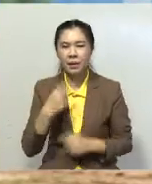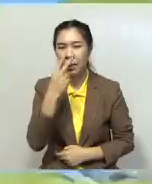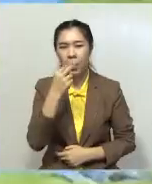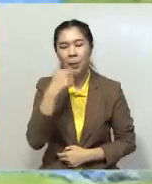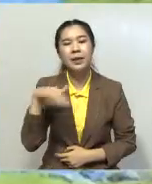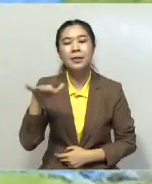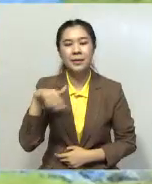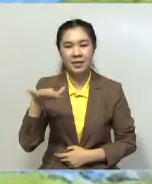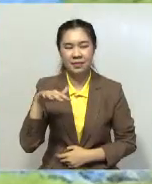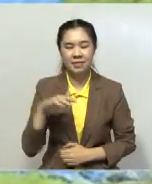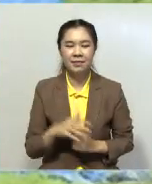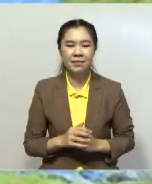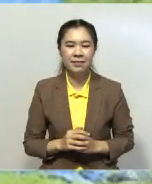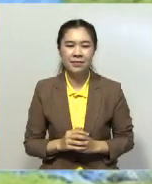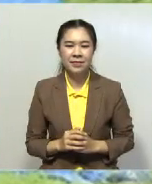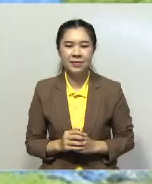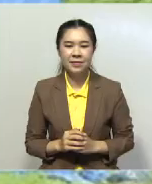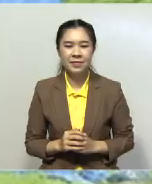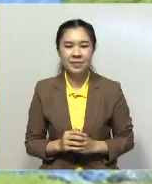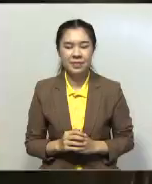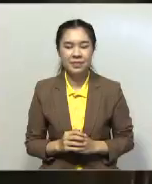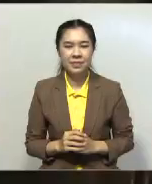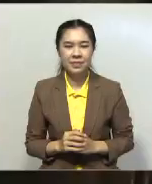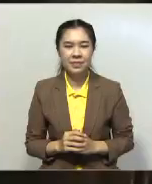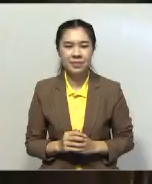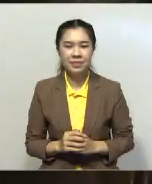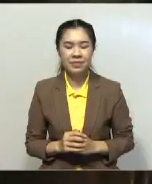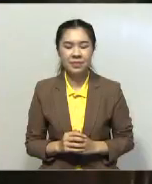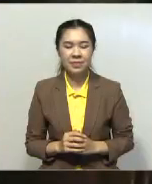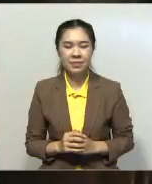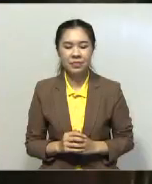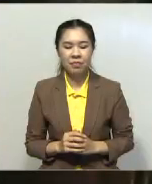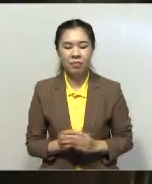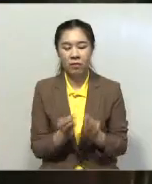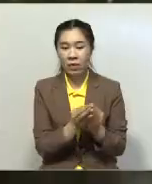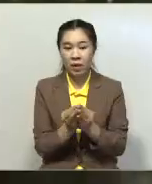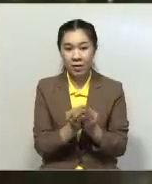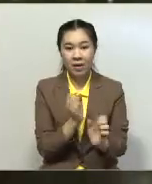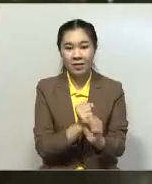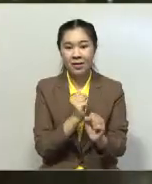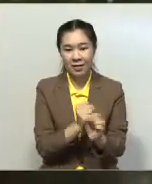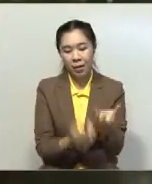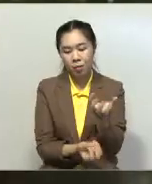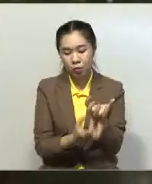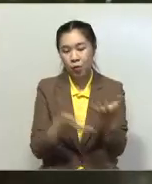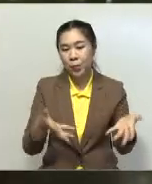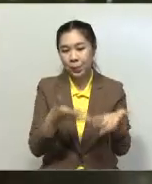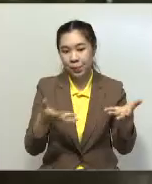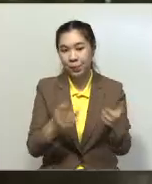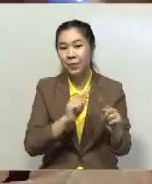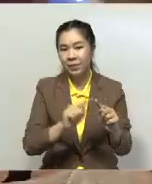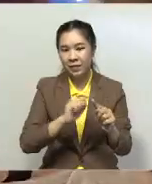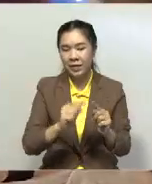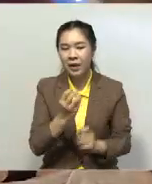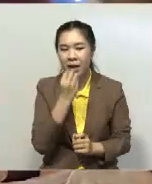ธรรมดาเท่านั้นเองค่ะนอกจากนี้นะคะยังโรงครัวพระราชทานเองก็ยังมีการนำทำอาห